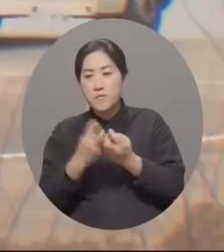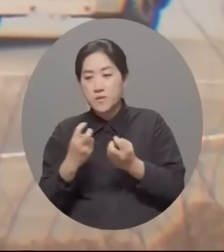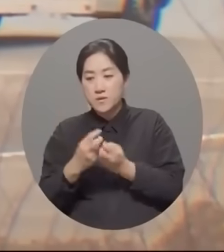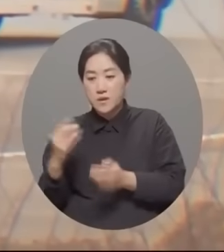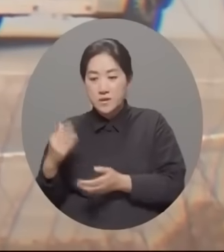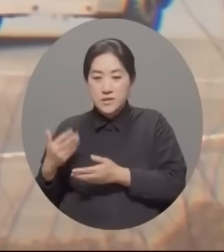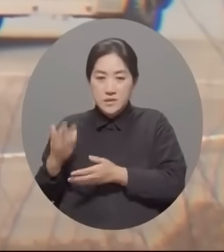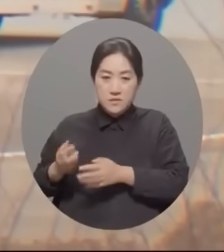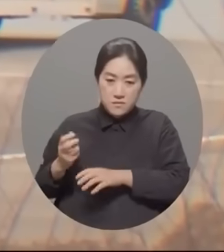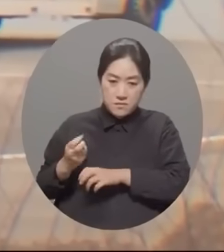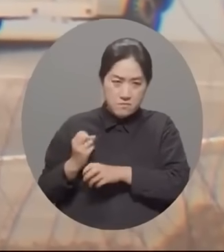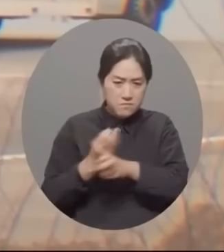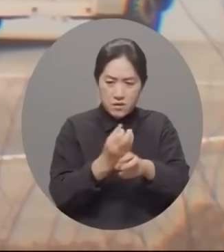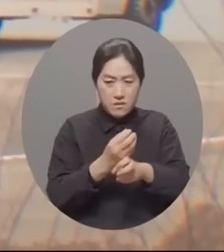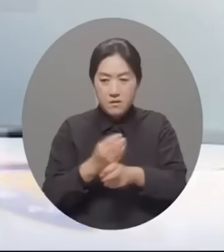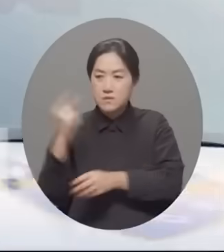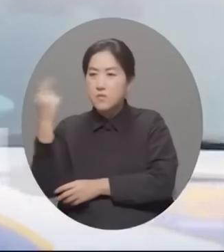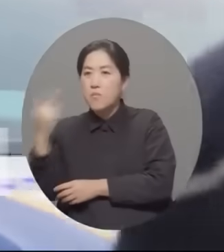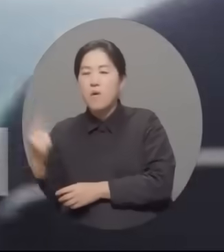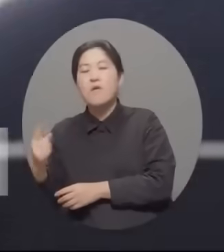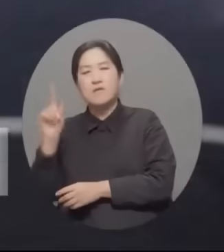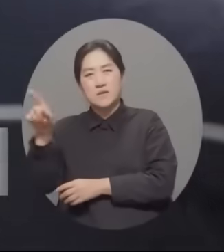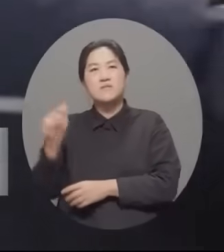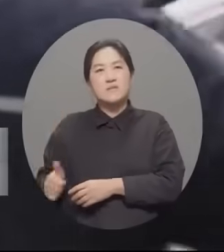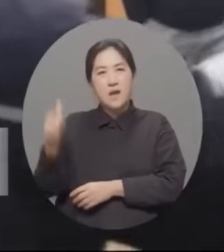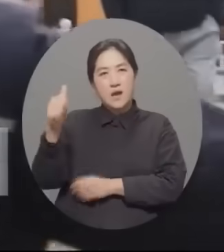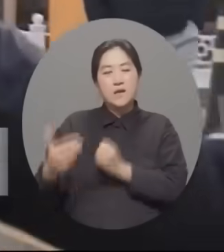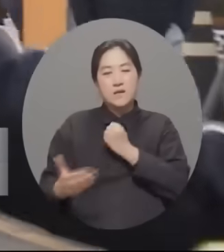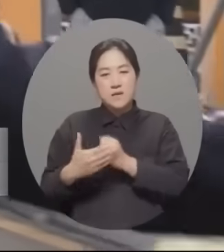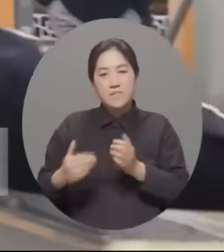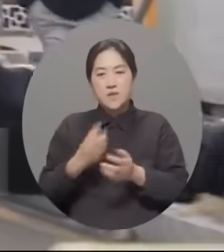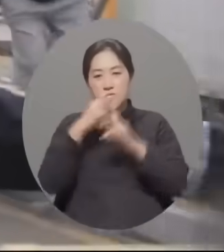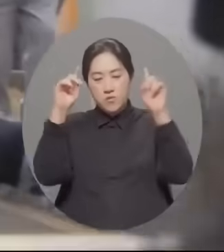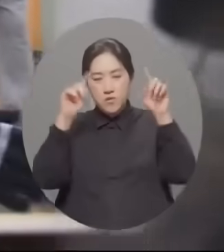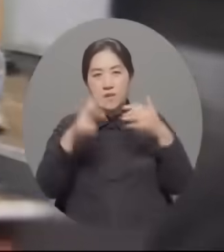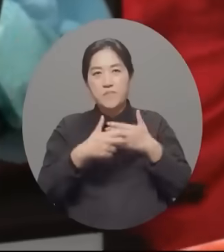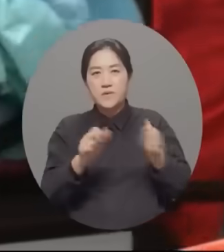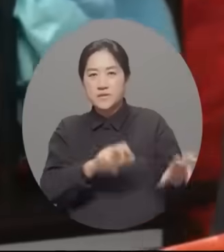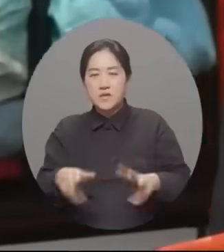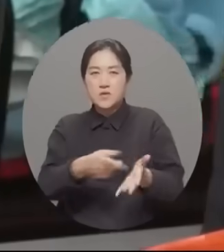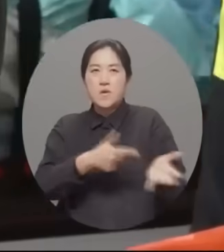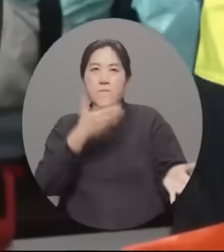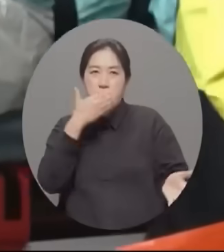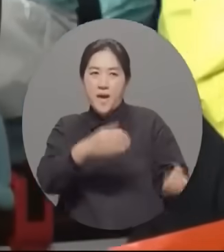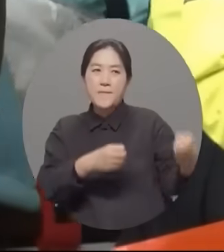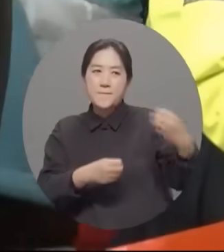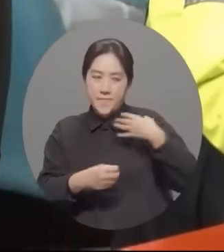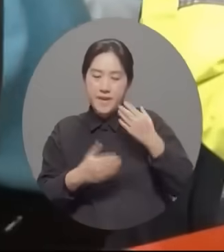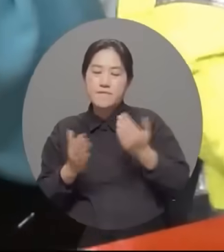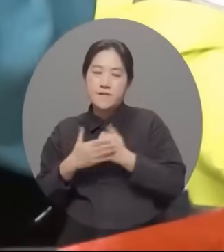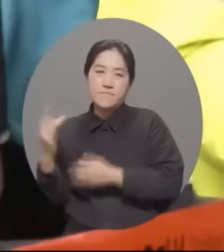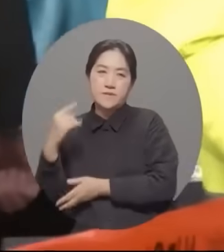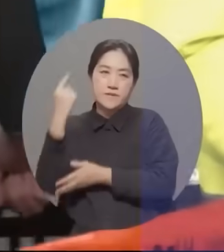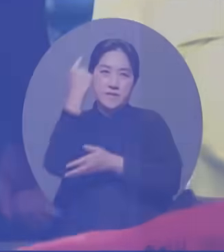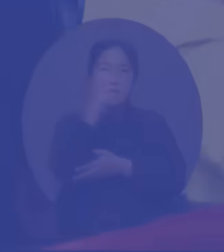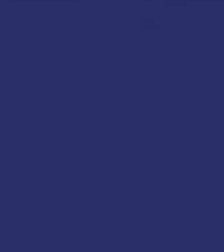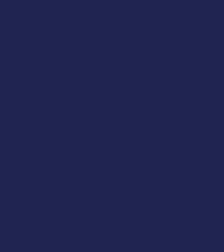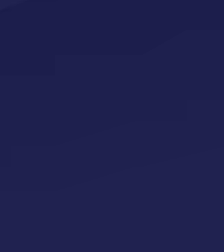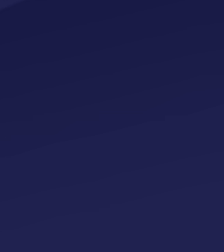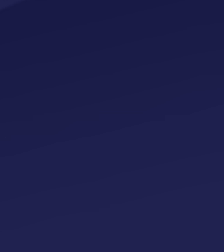나은 걸로 판단했고 서울대병원에서 즉시 수술이 가능하다 했다고 덧붙였습니다 MBC 뉴스